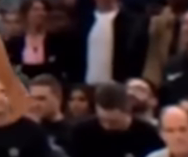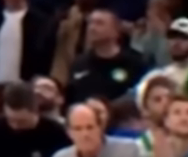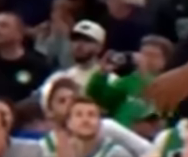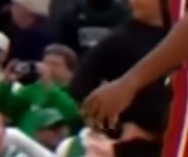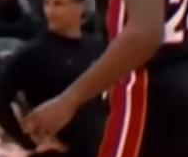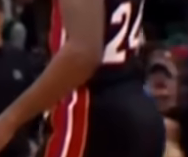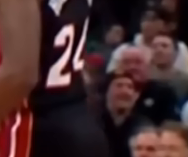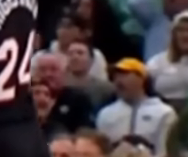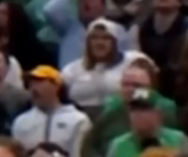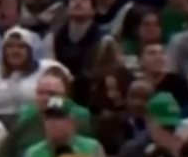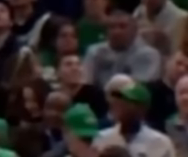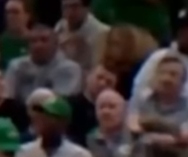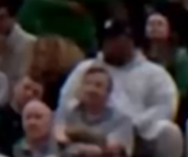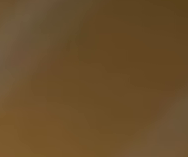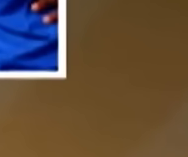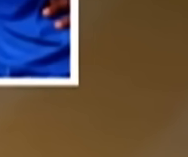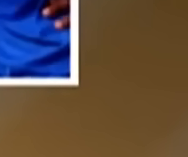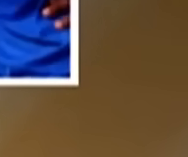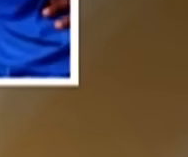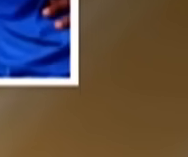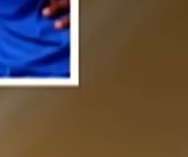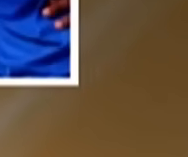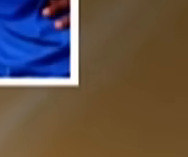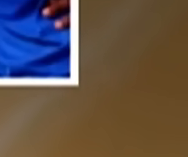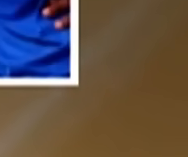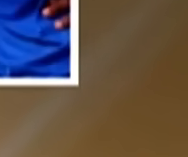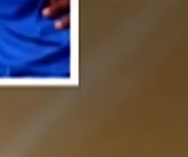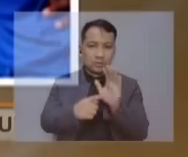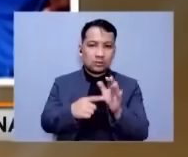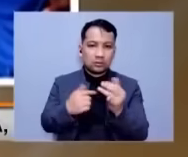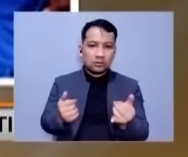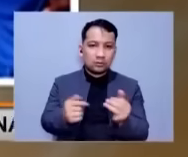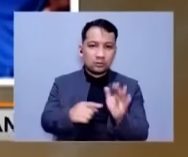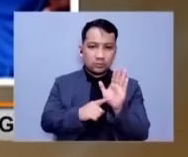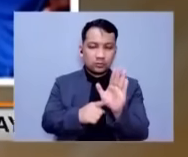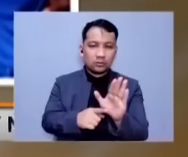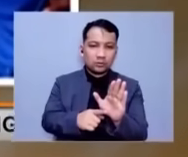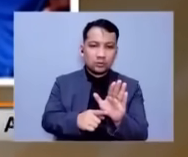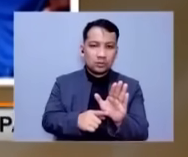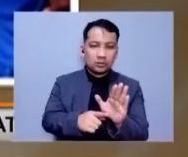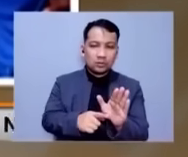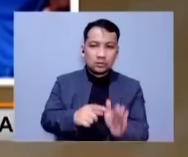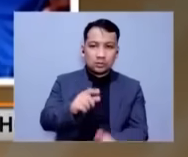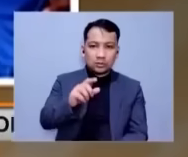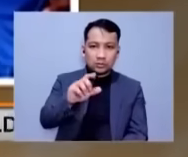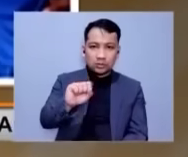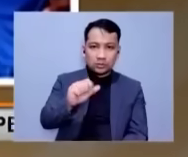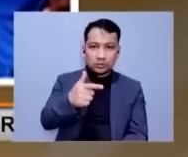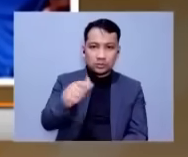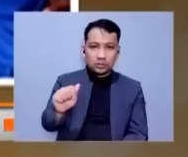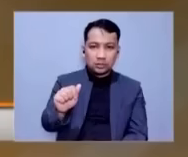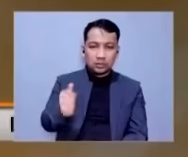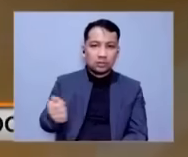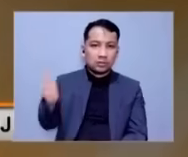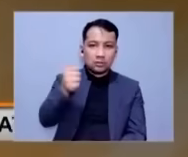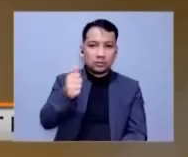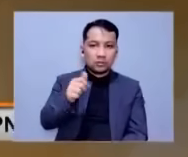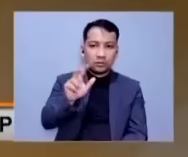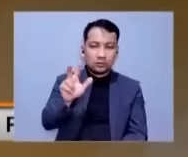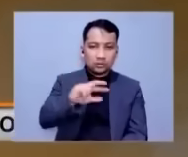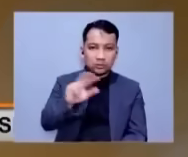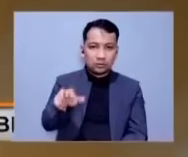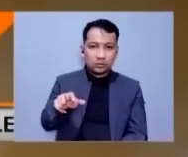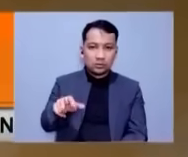sa pivotal Game 3. Sa isa pang laro today, nagpakitang gilas na naman si Shai Gilgeous-Alexander na pumuntos ng 33 para sa